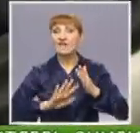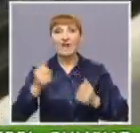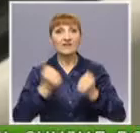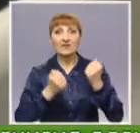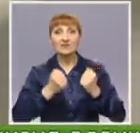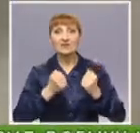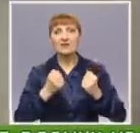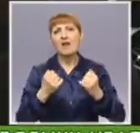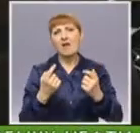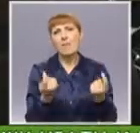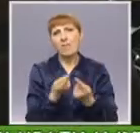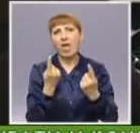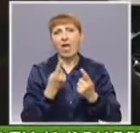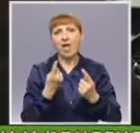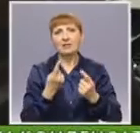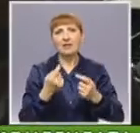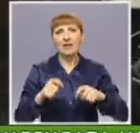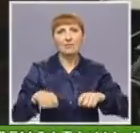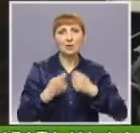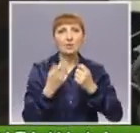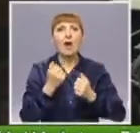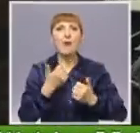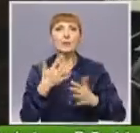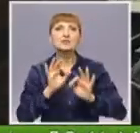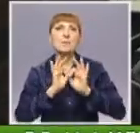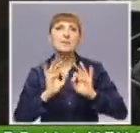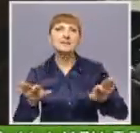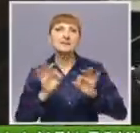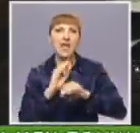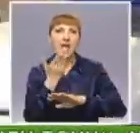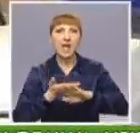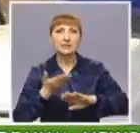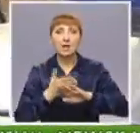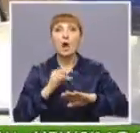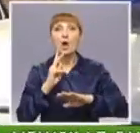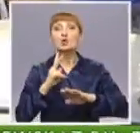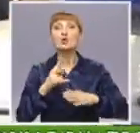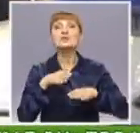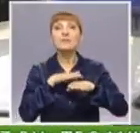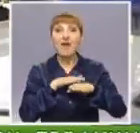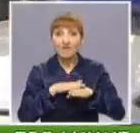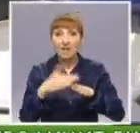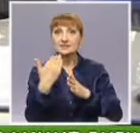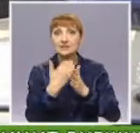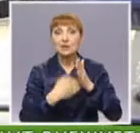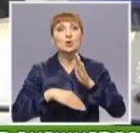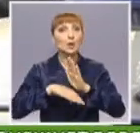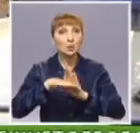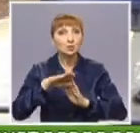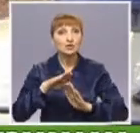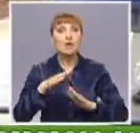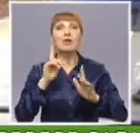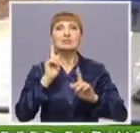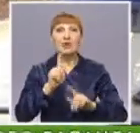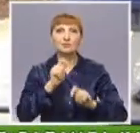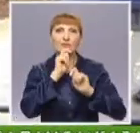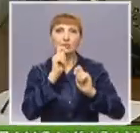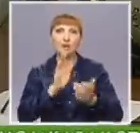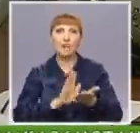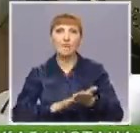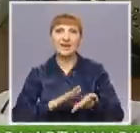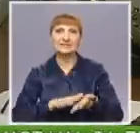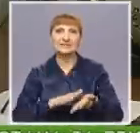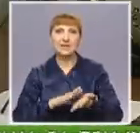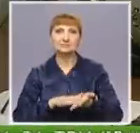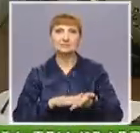за мелкие нарушения, а вели профилактические беседы. Автоинспекторам, которые справлялись с задачей наилучшим образом, даже вручили призы.